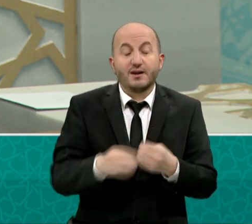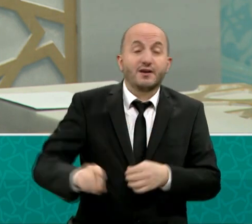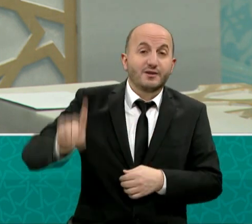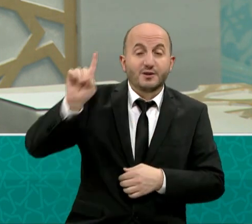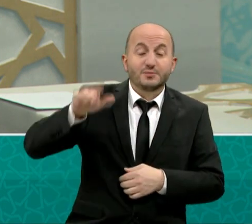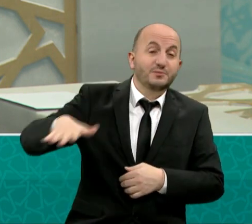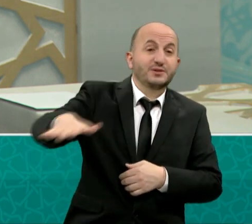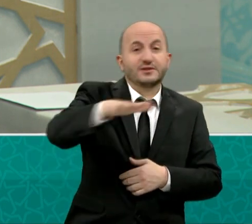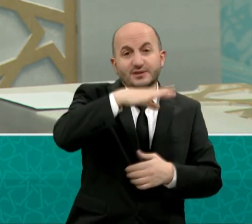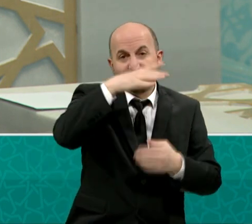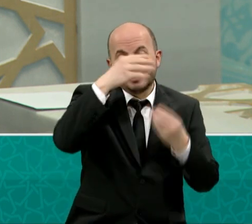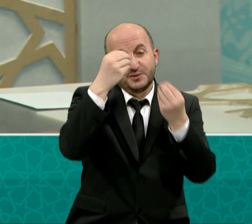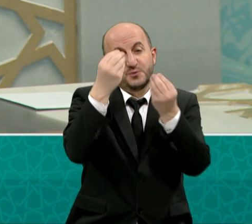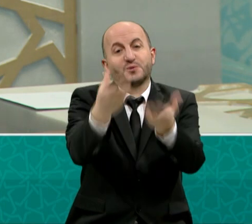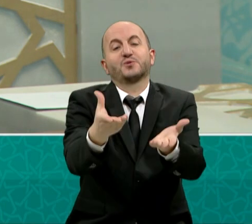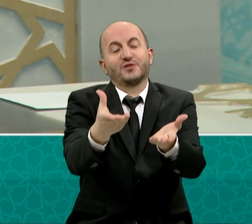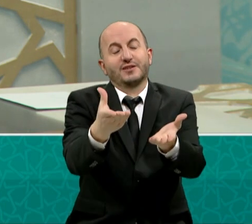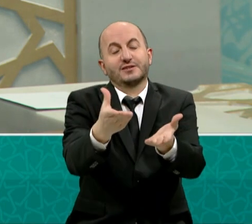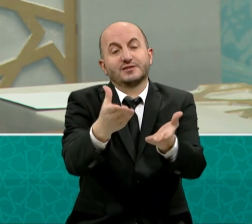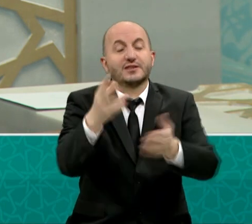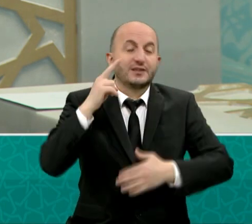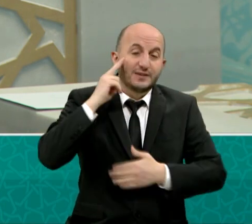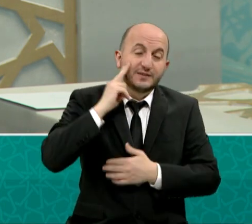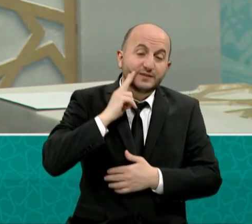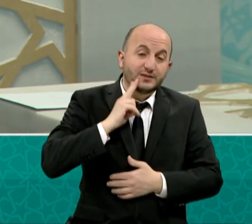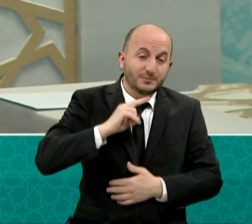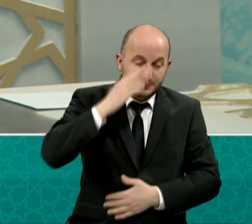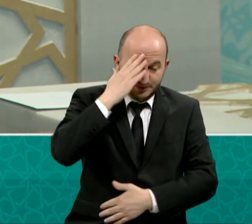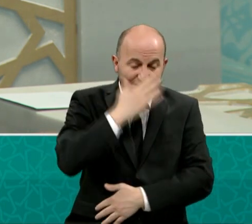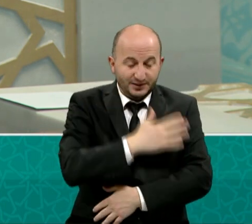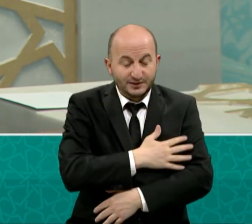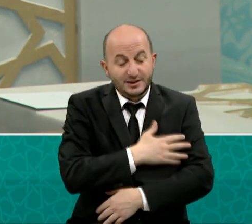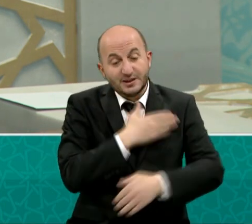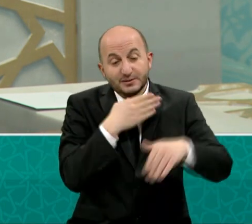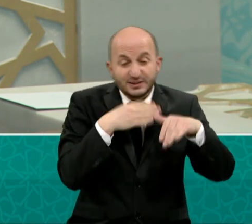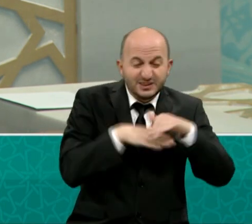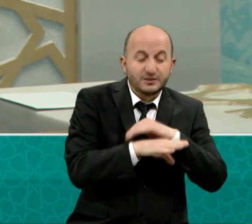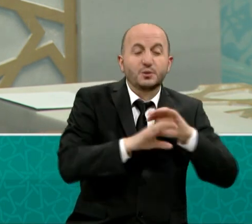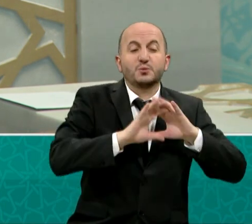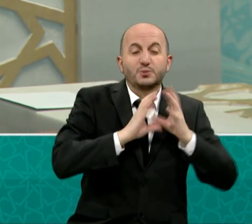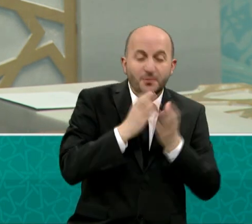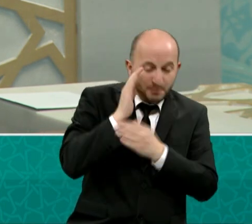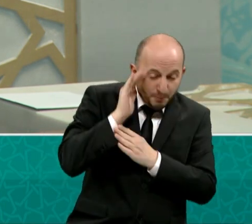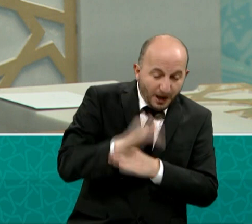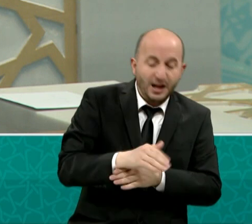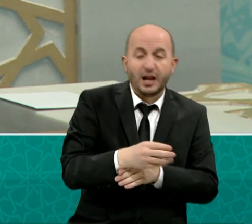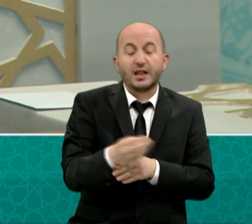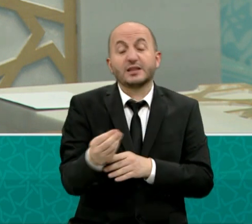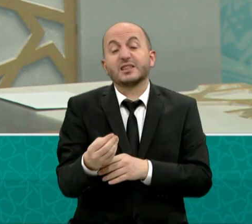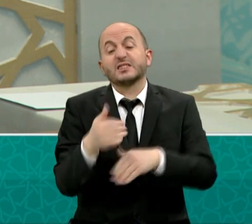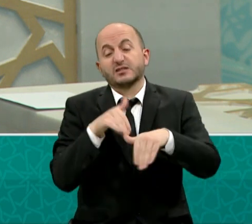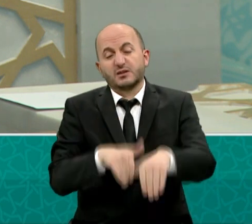de lütfeylesin. Efendimiz Aleyhisselatü Vesselam'ın sığındığı dünya belalarından,